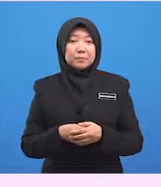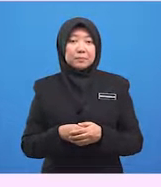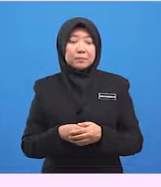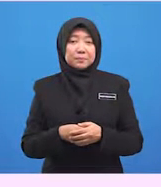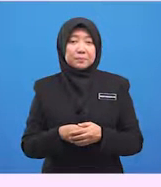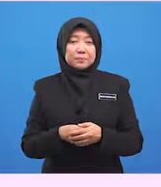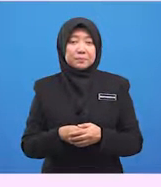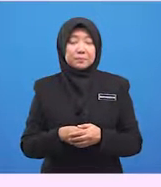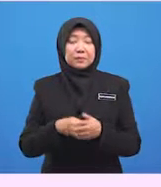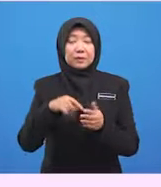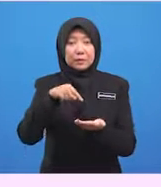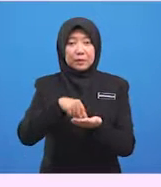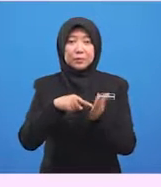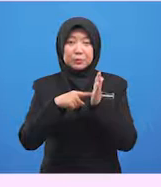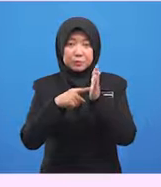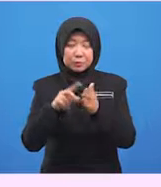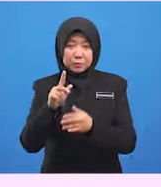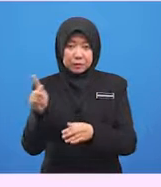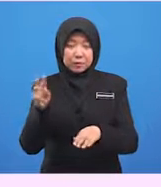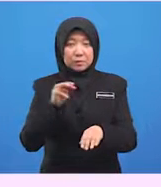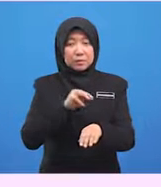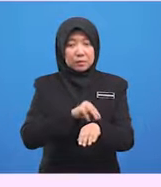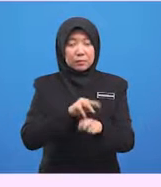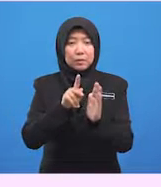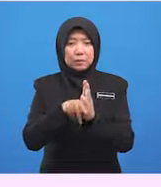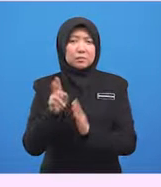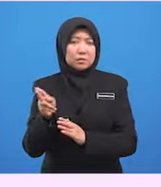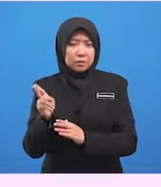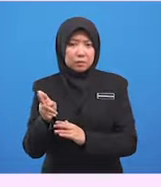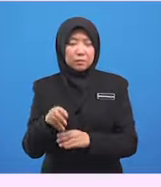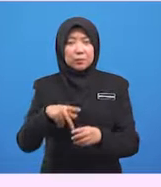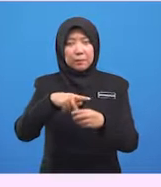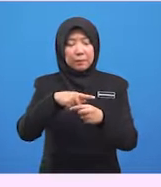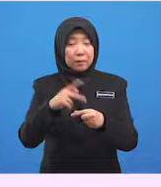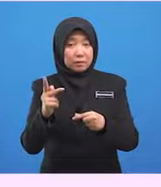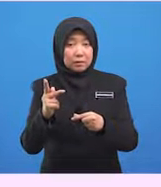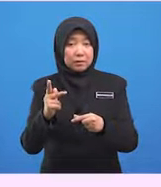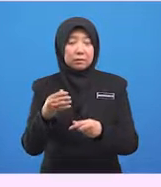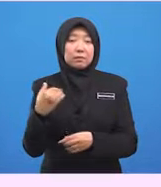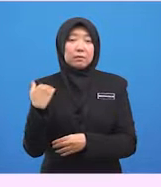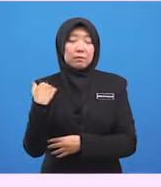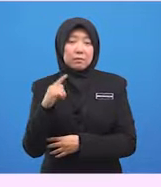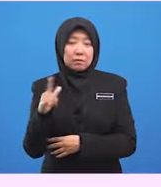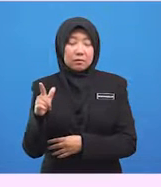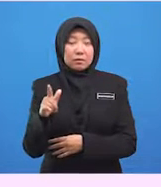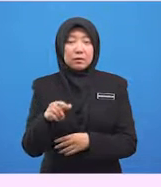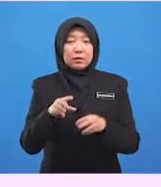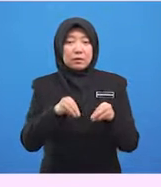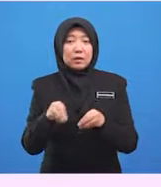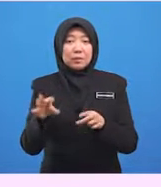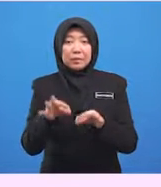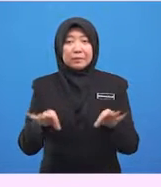ini menunjukkan pada zaman prasejarah pun padi merupakan tanaman terpenting